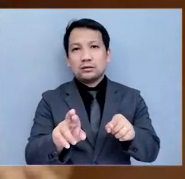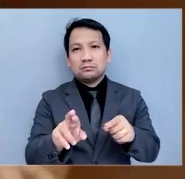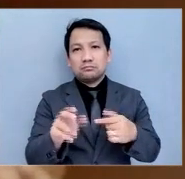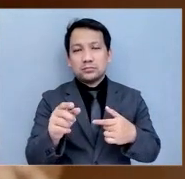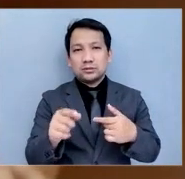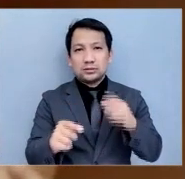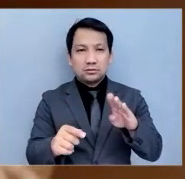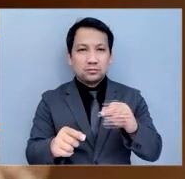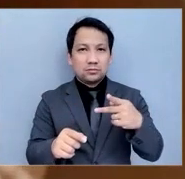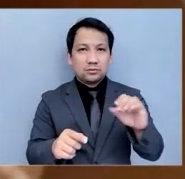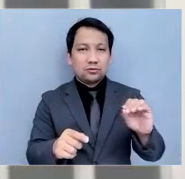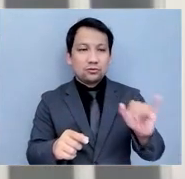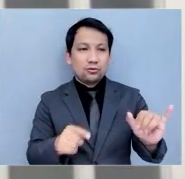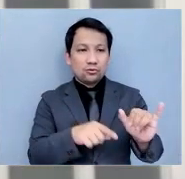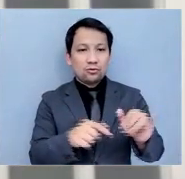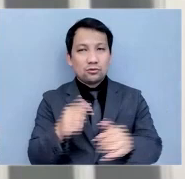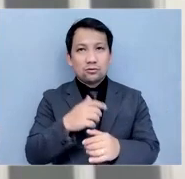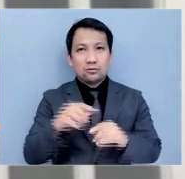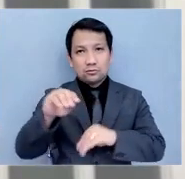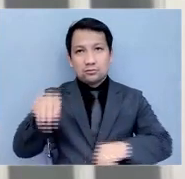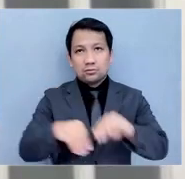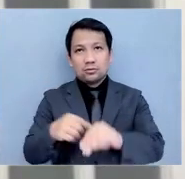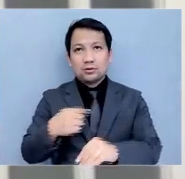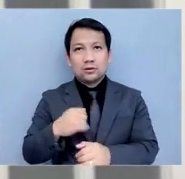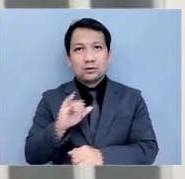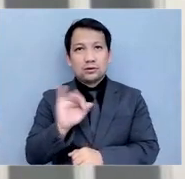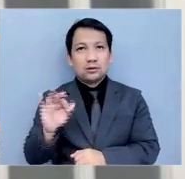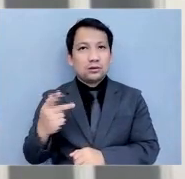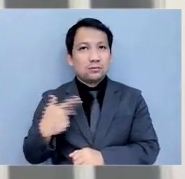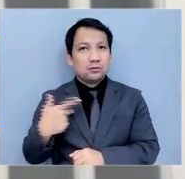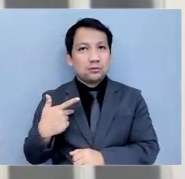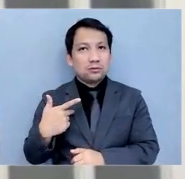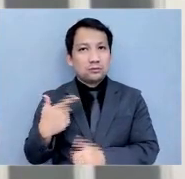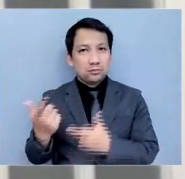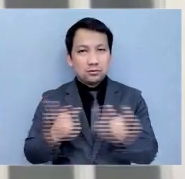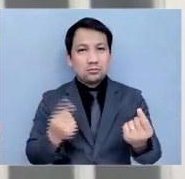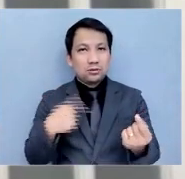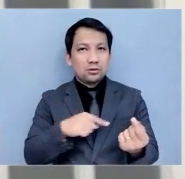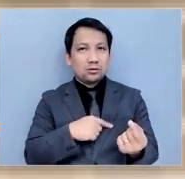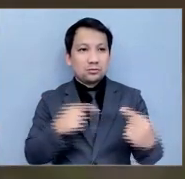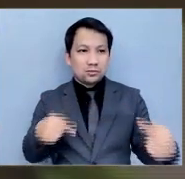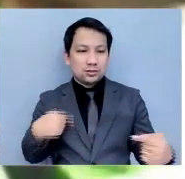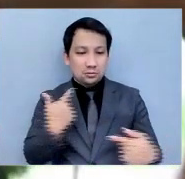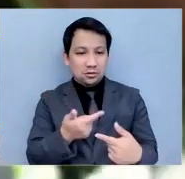Bicoy, o kaya mag-a-appeal, syempre kung may ganun na mga hakbang, ay lalabanan namin